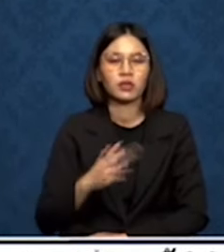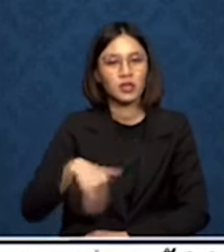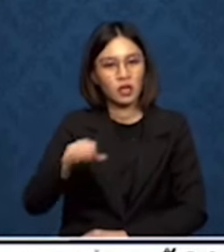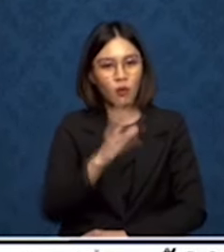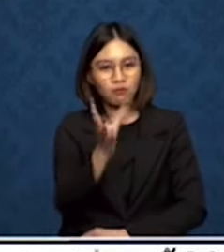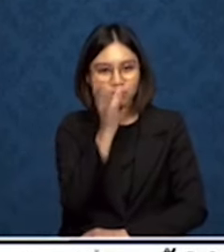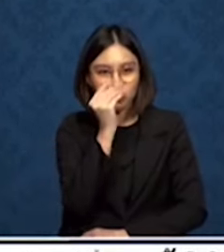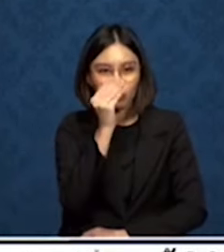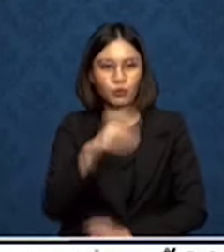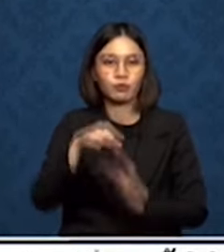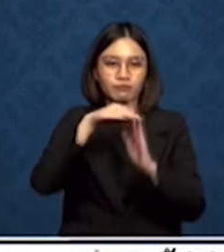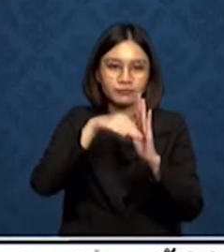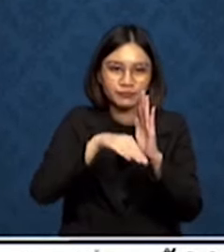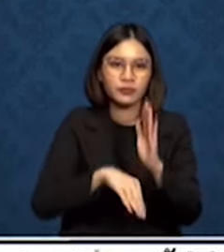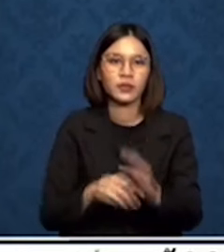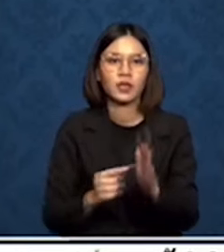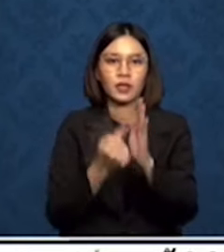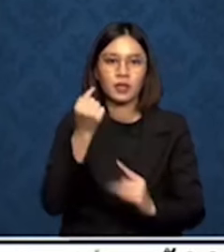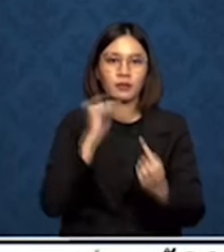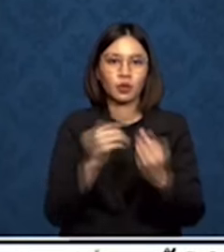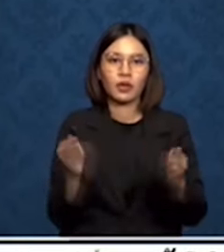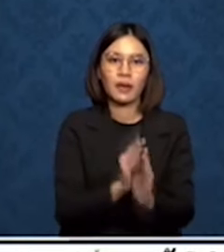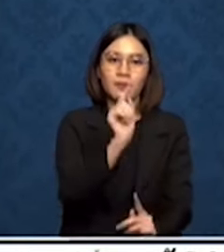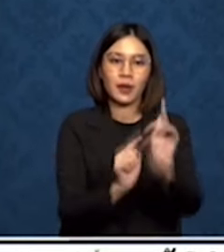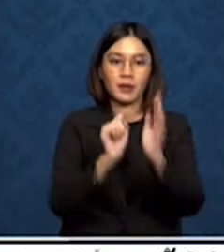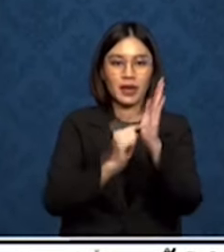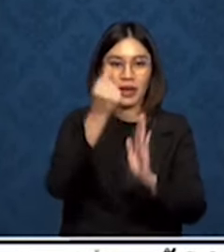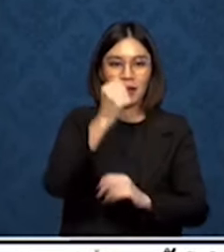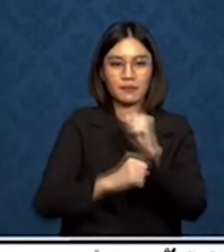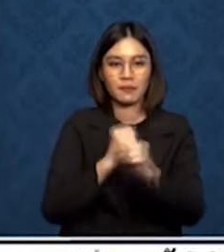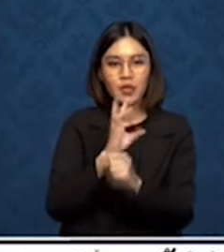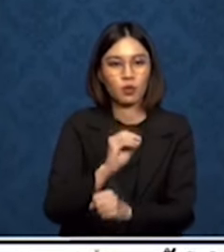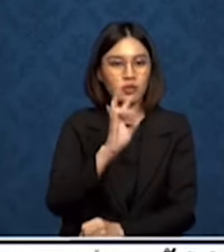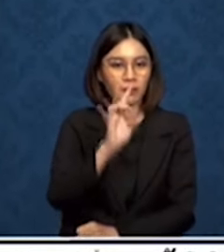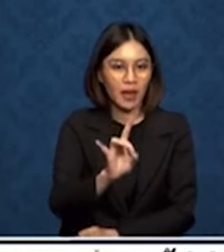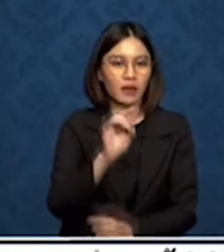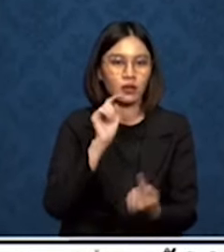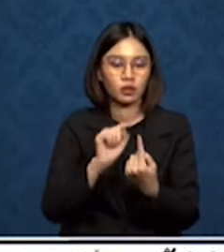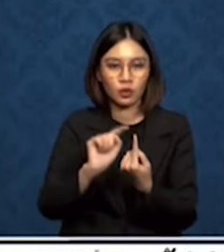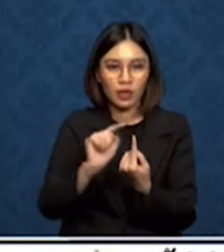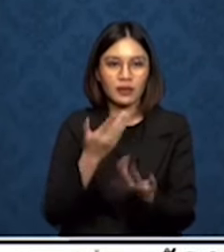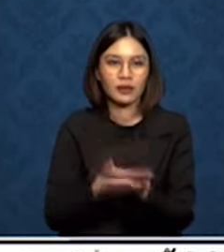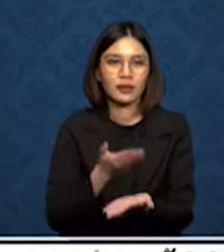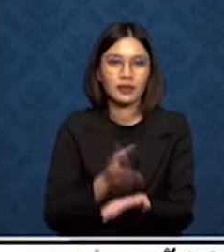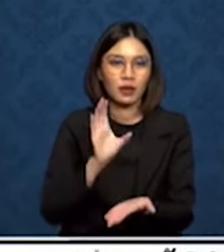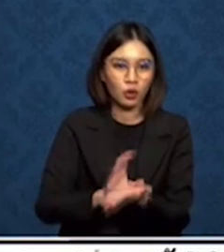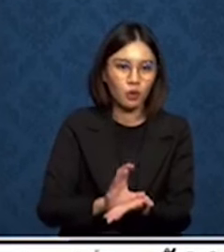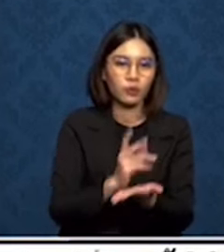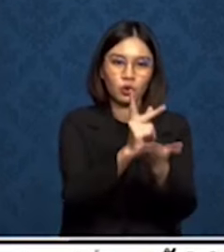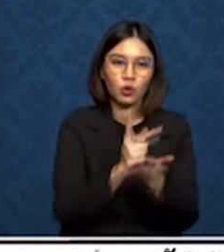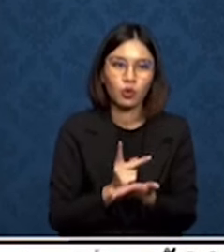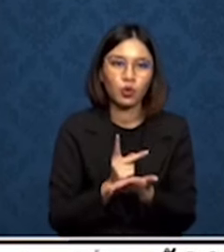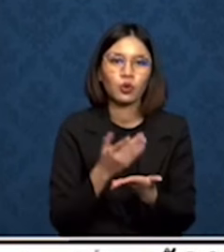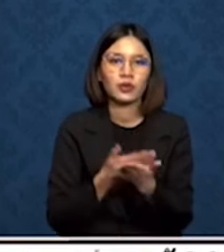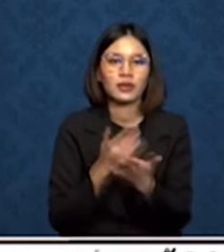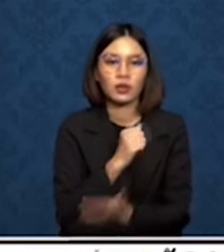ไปดูกันทีละตัวค่ะตัวแรกค่ะตัวชี้วัดแรกนะคะงบปี68ค่ะเป็นการตั้ง เงินเพื่อที่จะกู้ชดเชยการขา